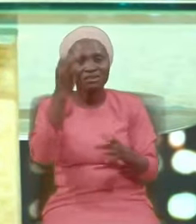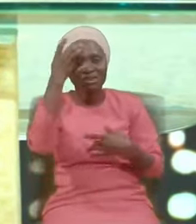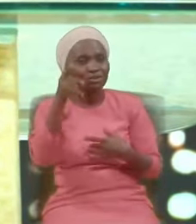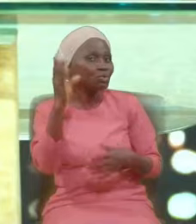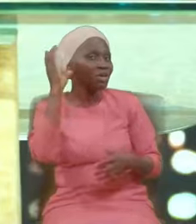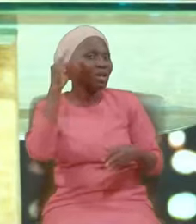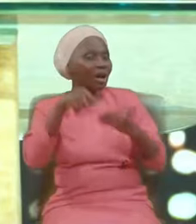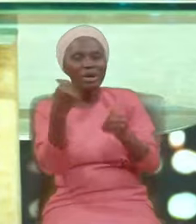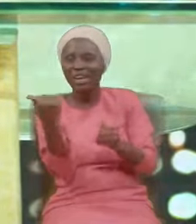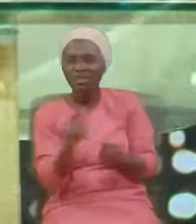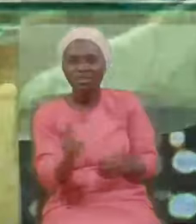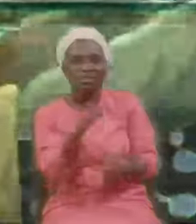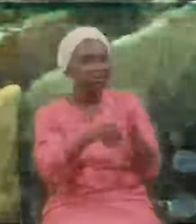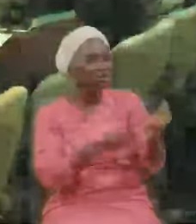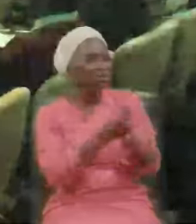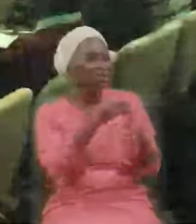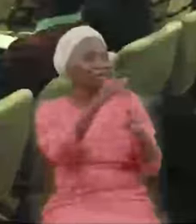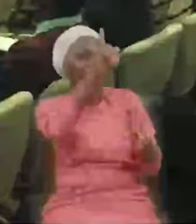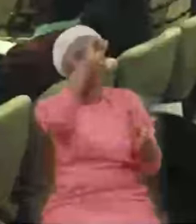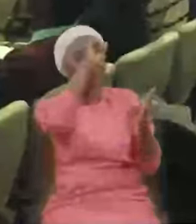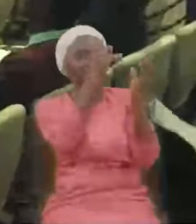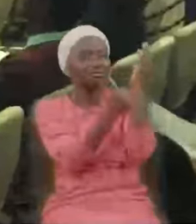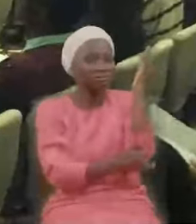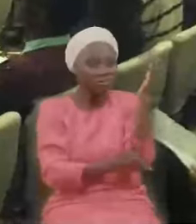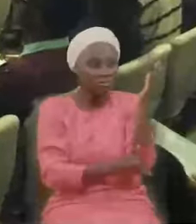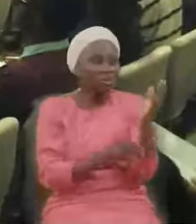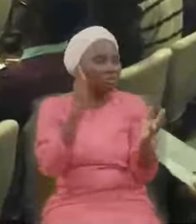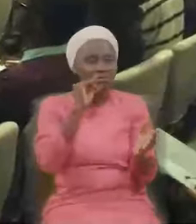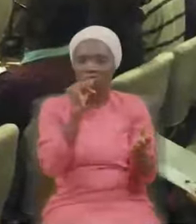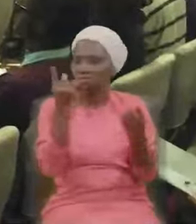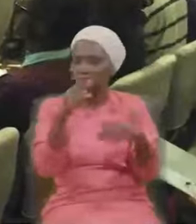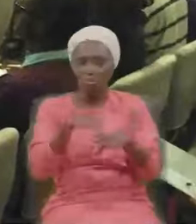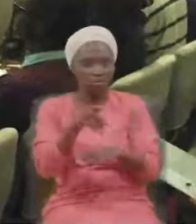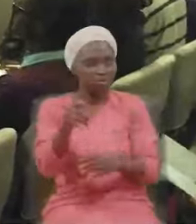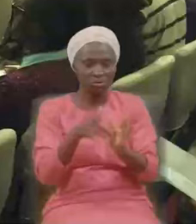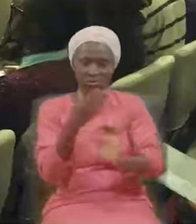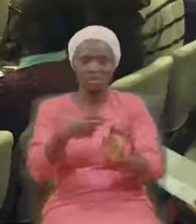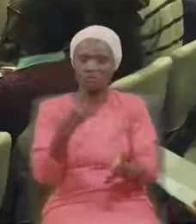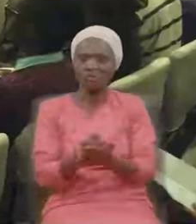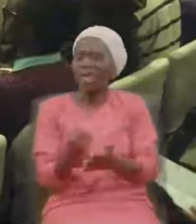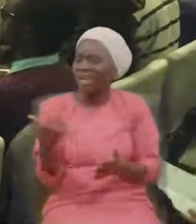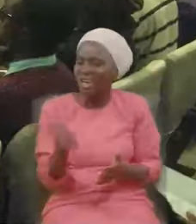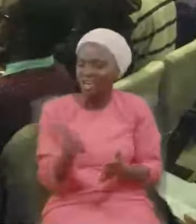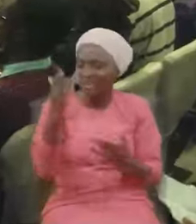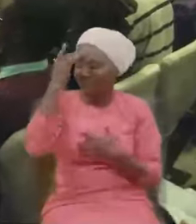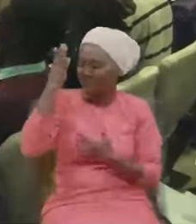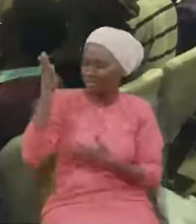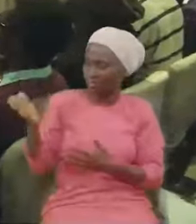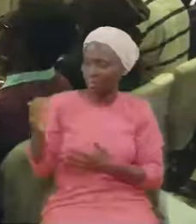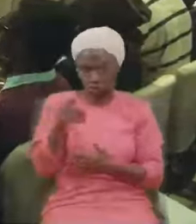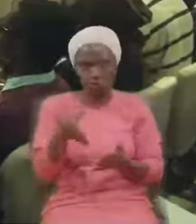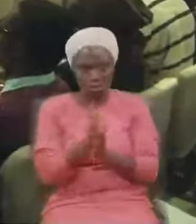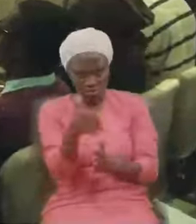Toute forme de maladie que vous avez entendu parler en Égypte ne viendra pas sur vous. Toute forme de maladie. Demandez-vous-même,